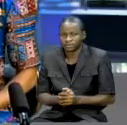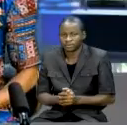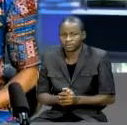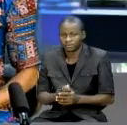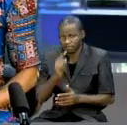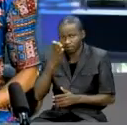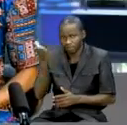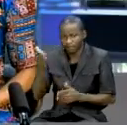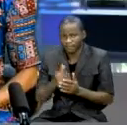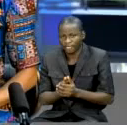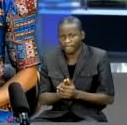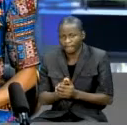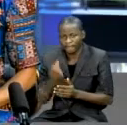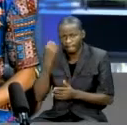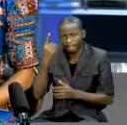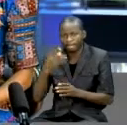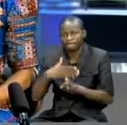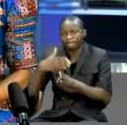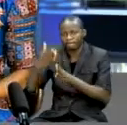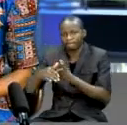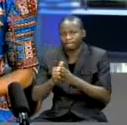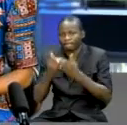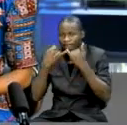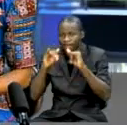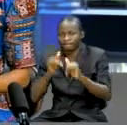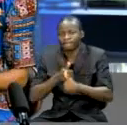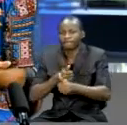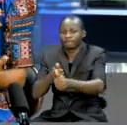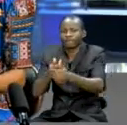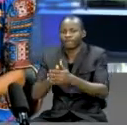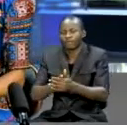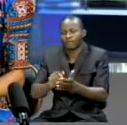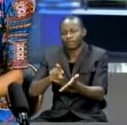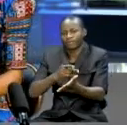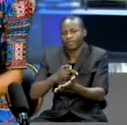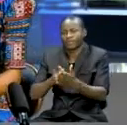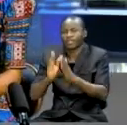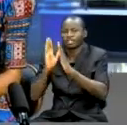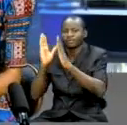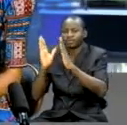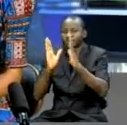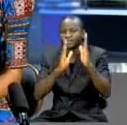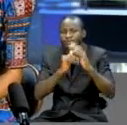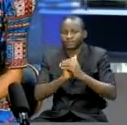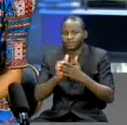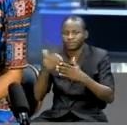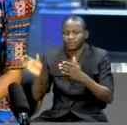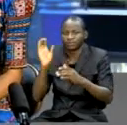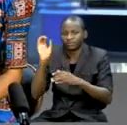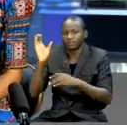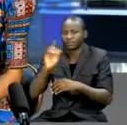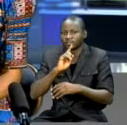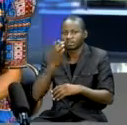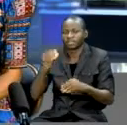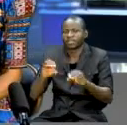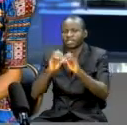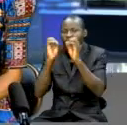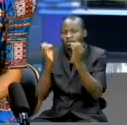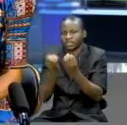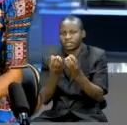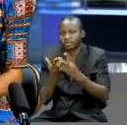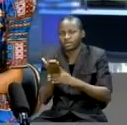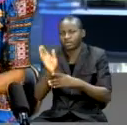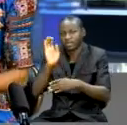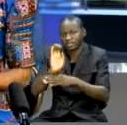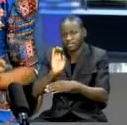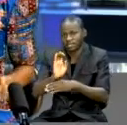Voilà, mesdames, messieurs, retenez que juste à la fin de cette édition, vous pourriez suivre justement en page magazine cette conférence qui a été récemment organisée par le